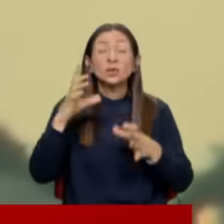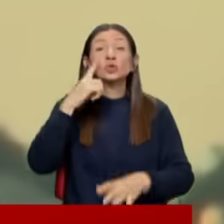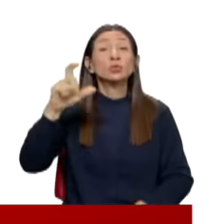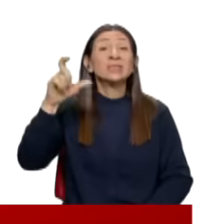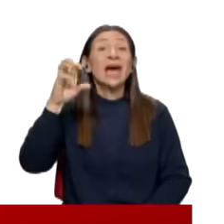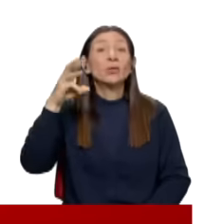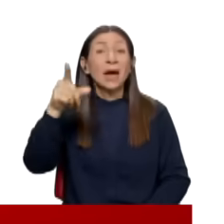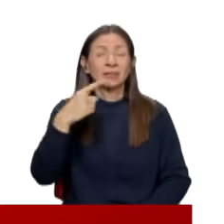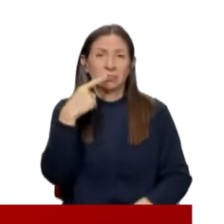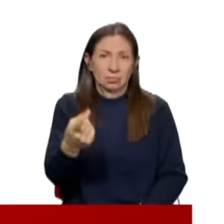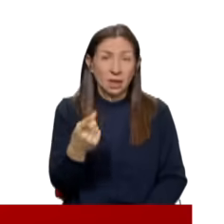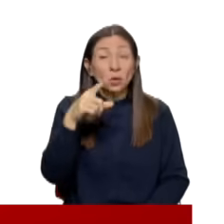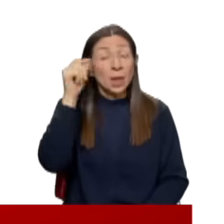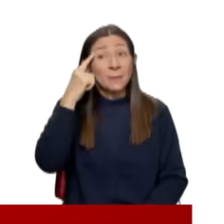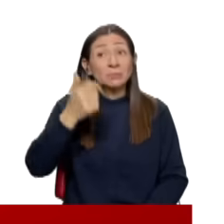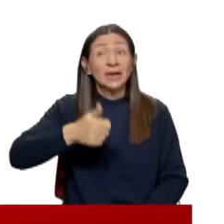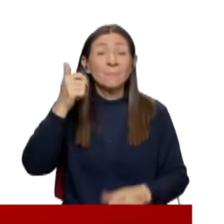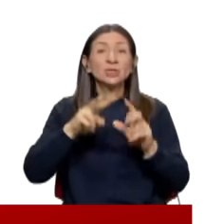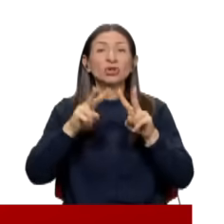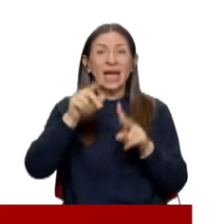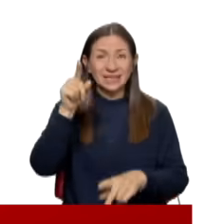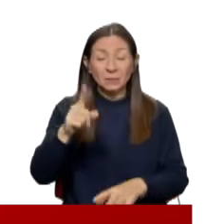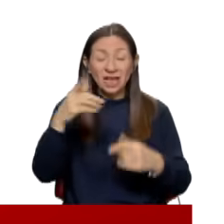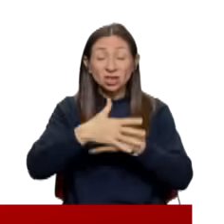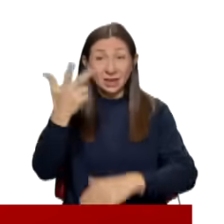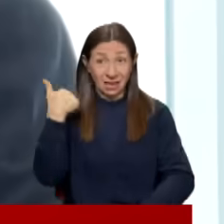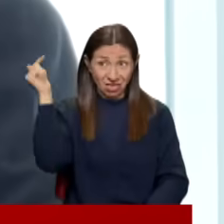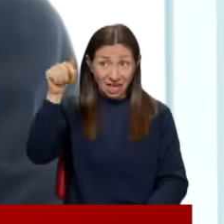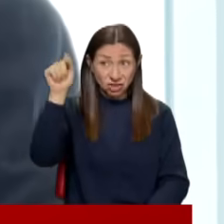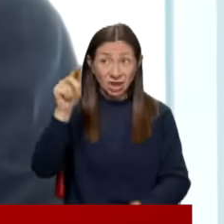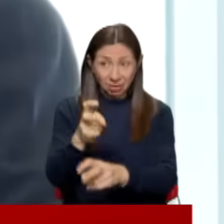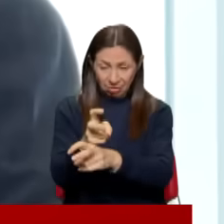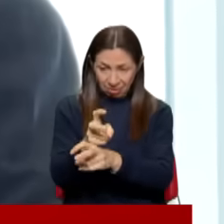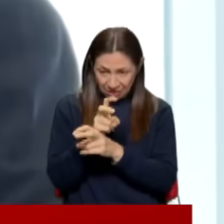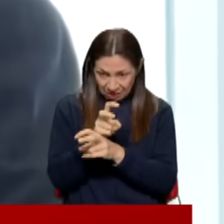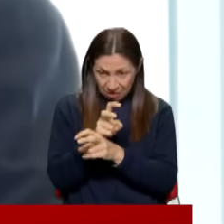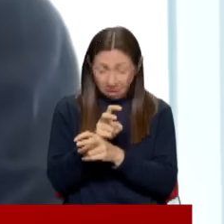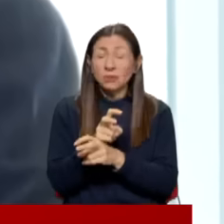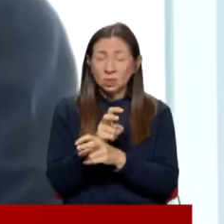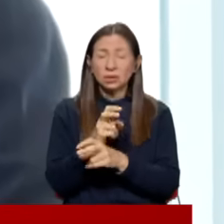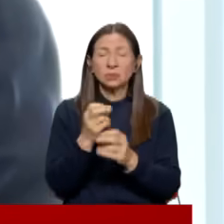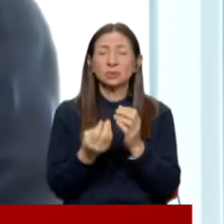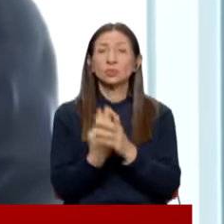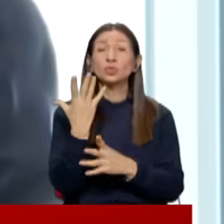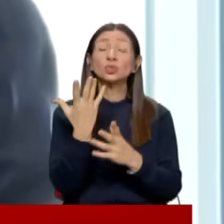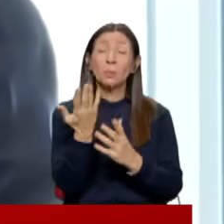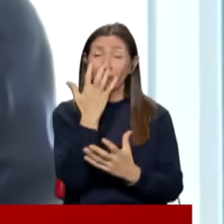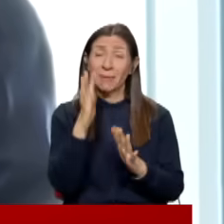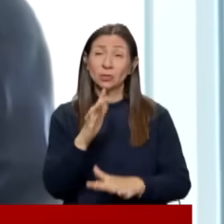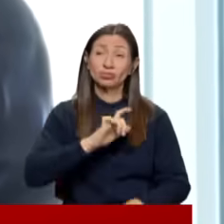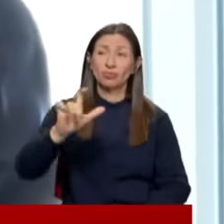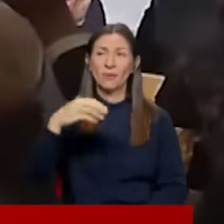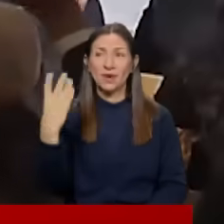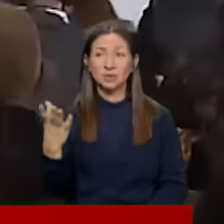Cumhurbaşkanı Erdoğan'ın çıkışı. Yunan Başbakanı Mitsotakis bir gece ansızın geleceği tehdidinde bulunanları gün ışığında bekliyoruz yanıtı